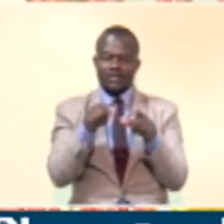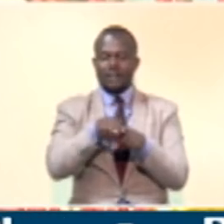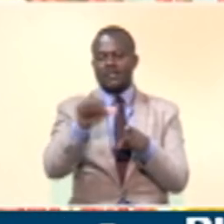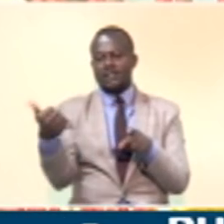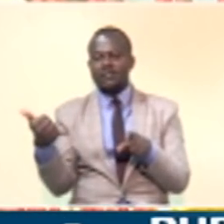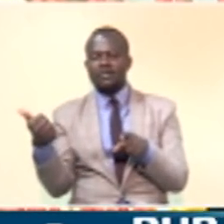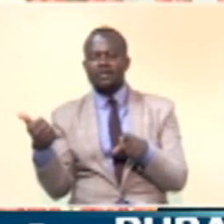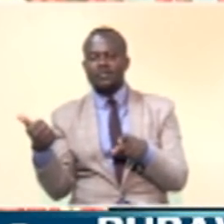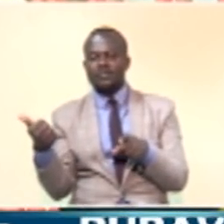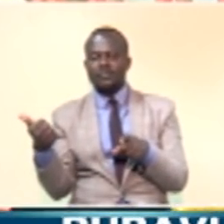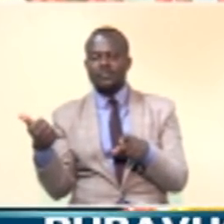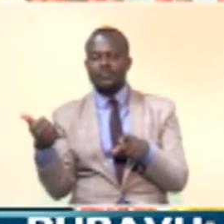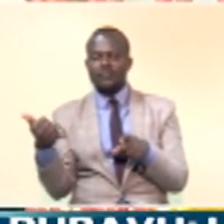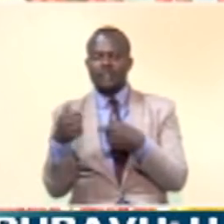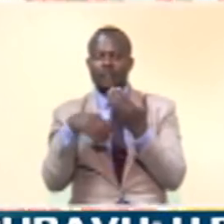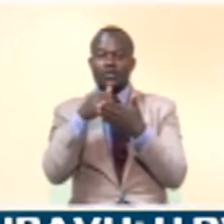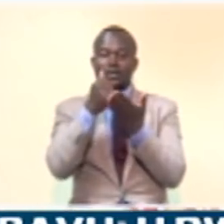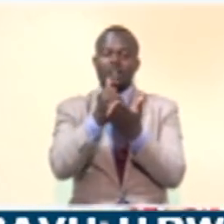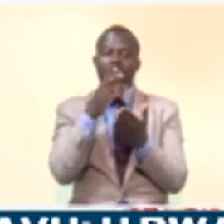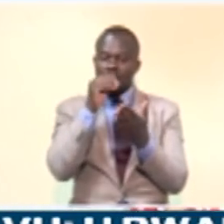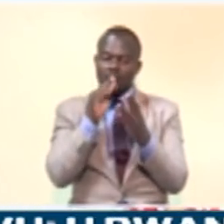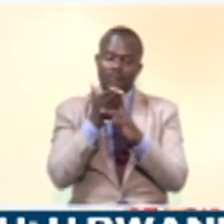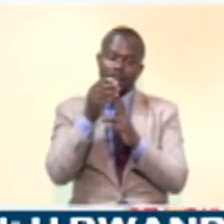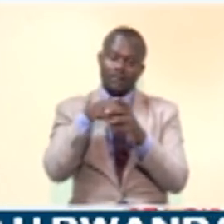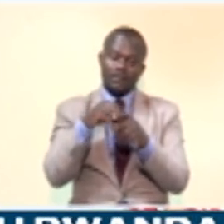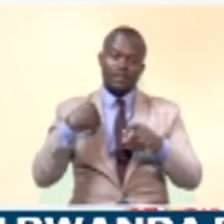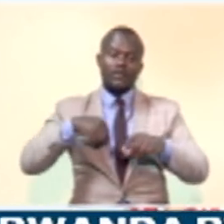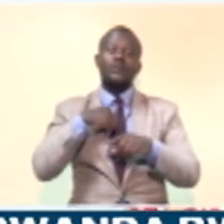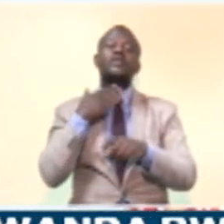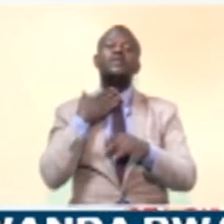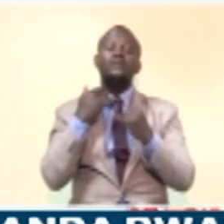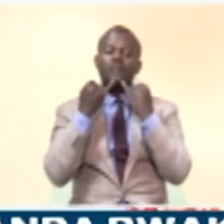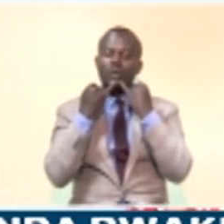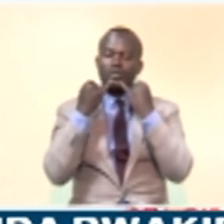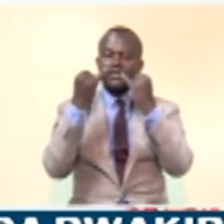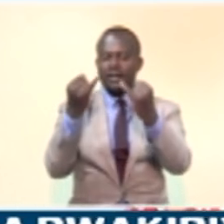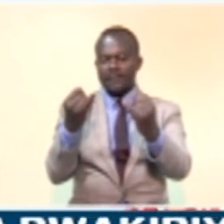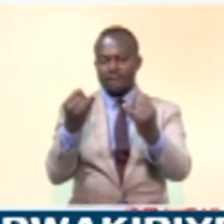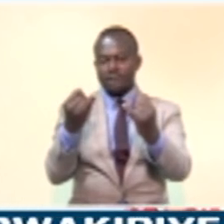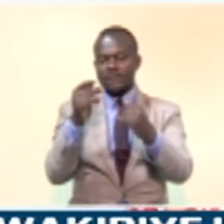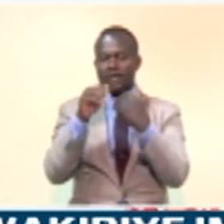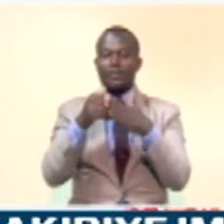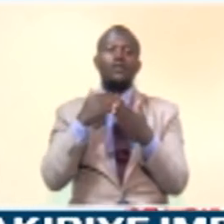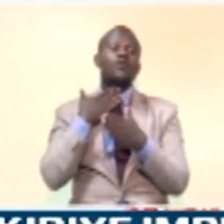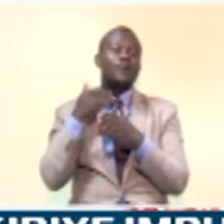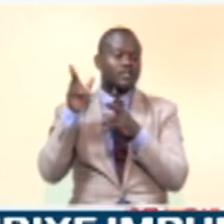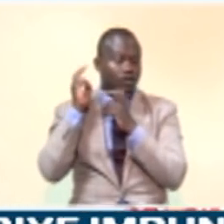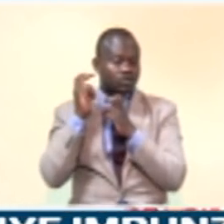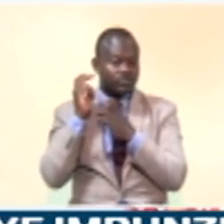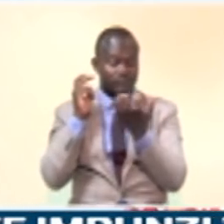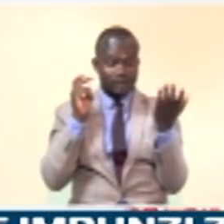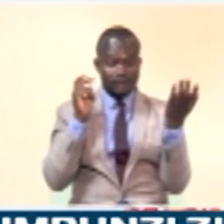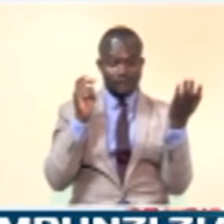rudufasha kuvuga ibyo twaciyemo. Njyewe nifuza kubwira abashaka kumva